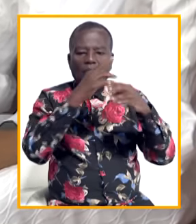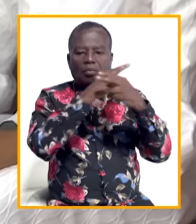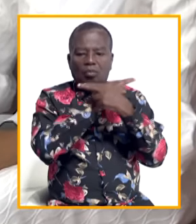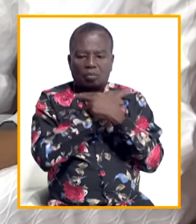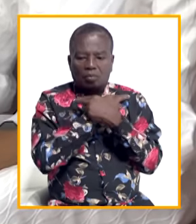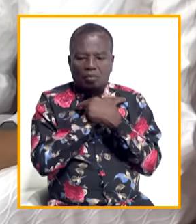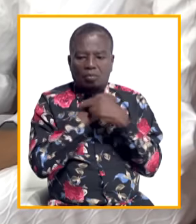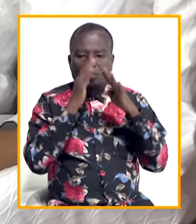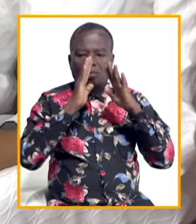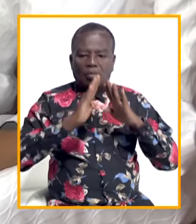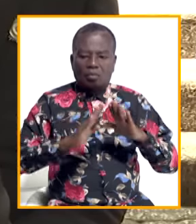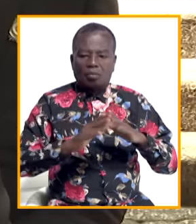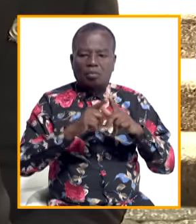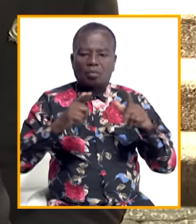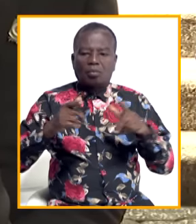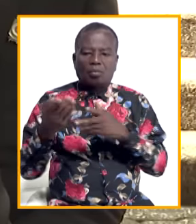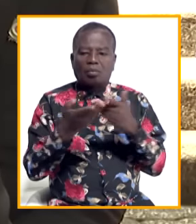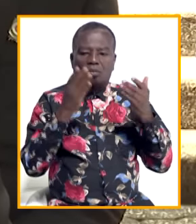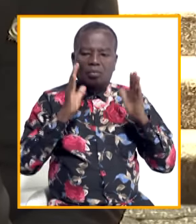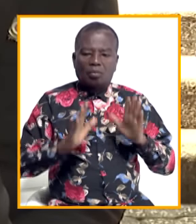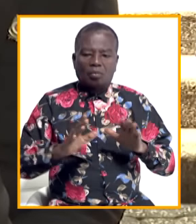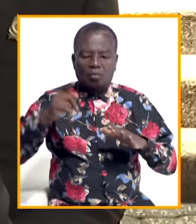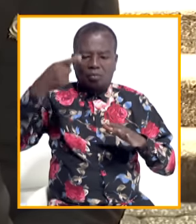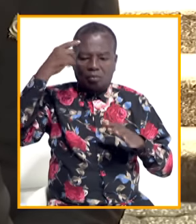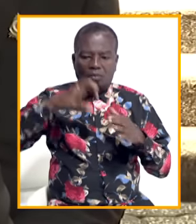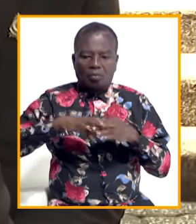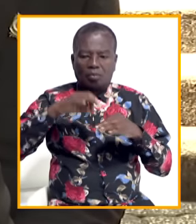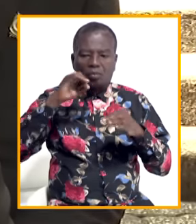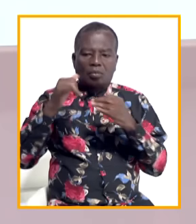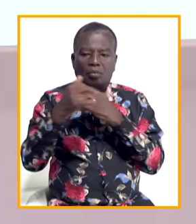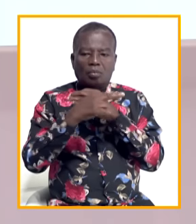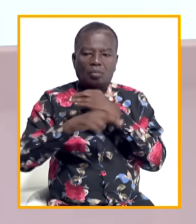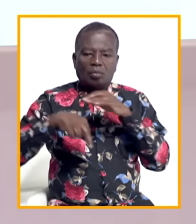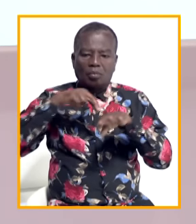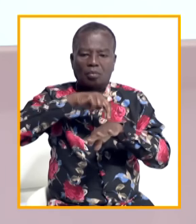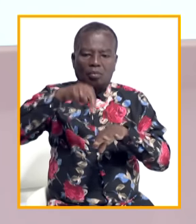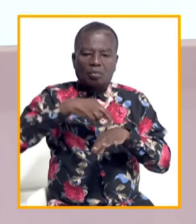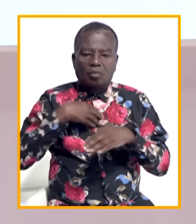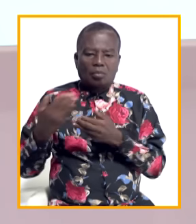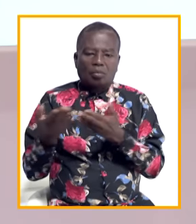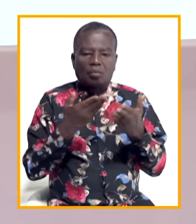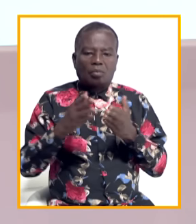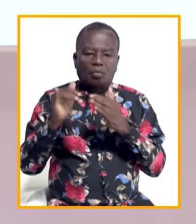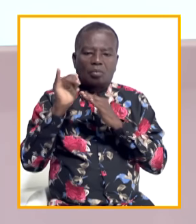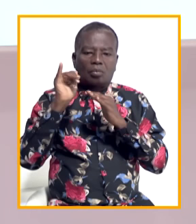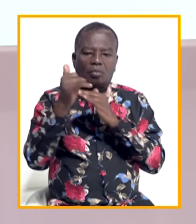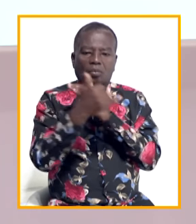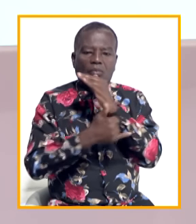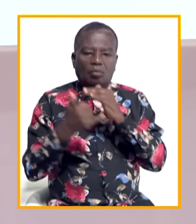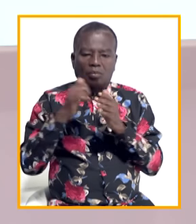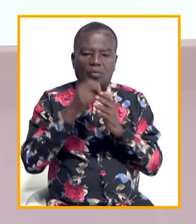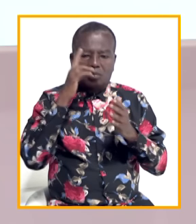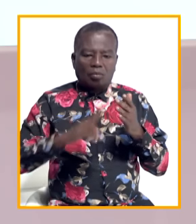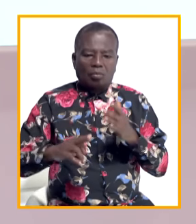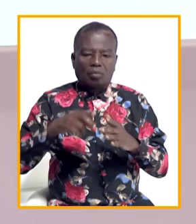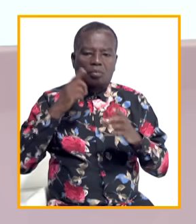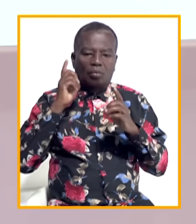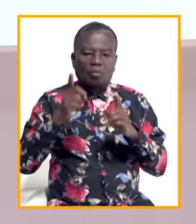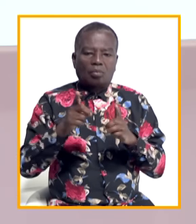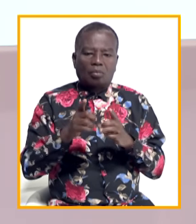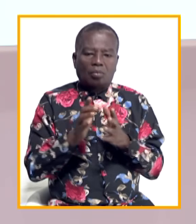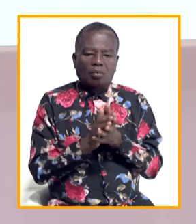paix, grand serviteur de l'État et de la République. Tu as servi ton pays avec honneur, dignité